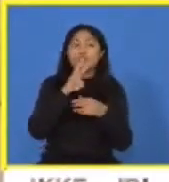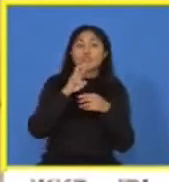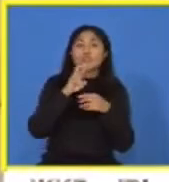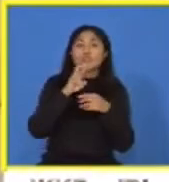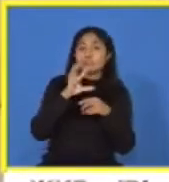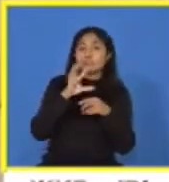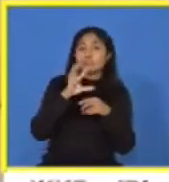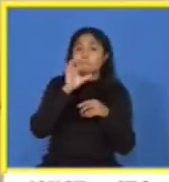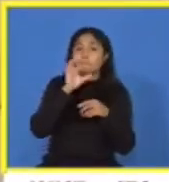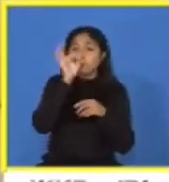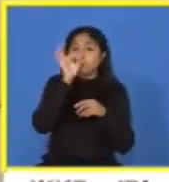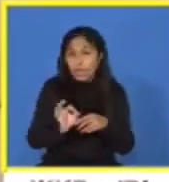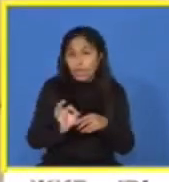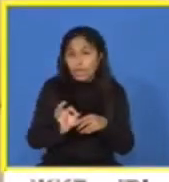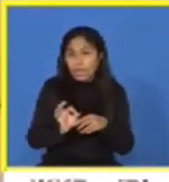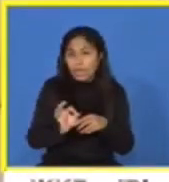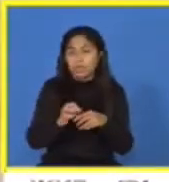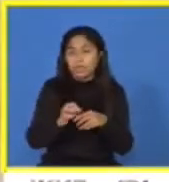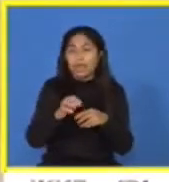Jadi vaksin pertama